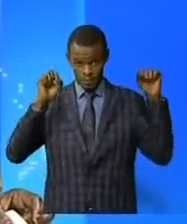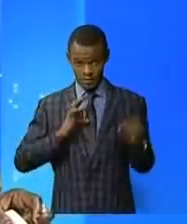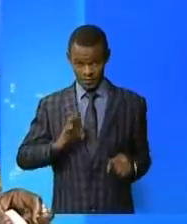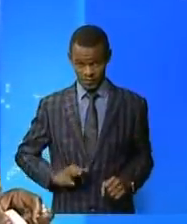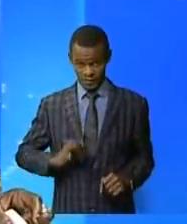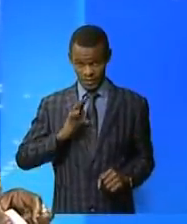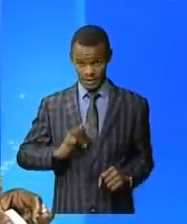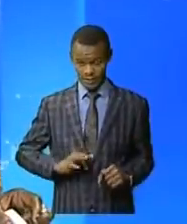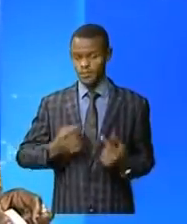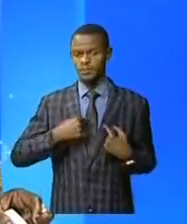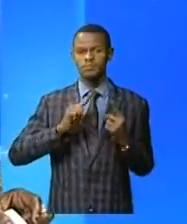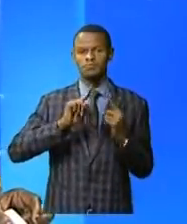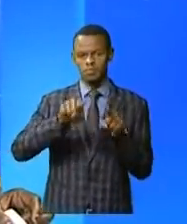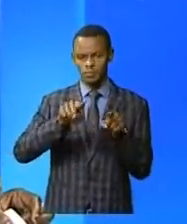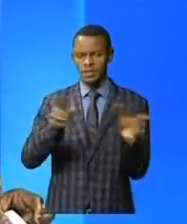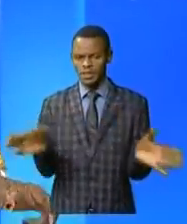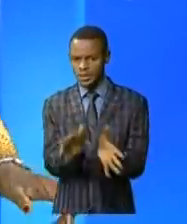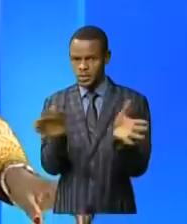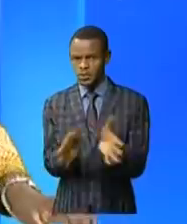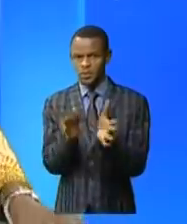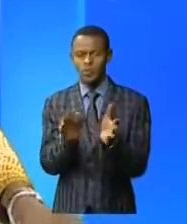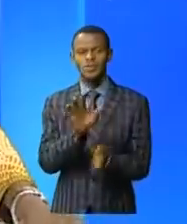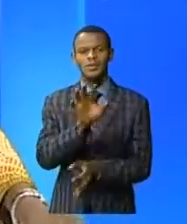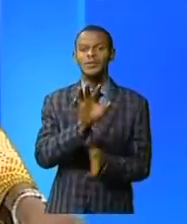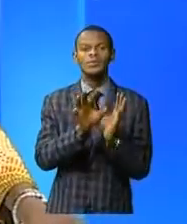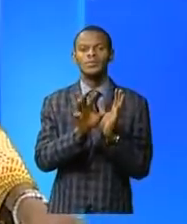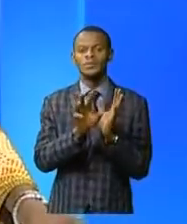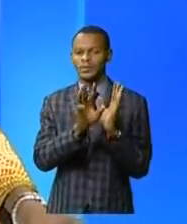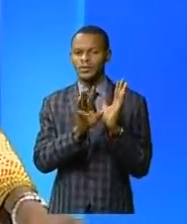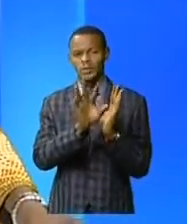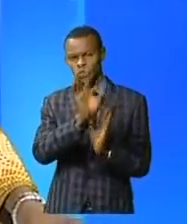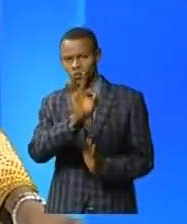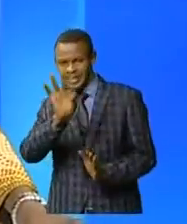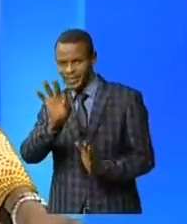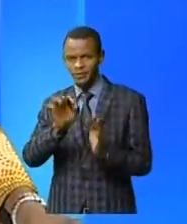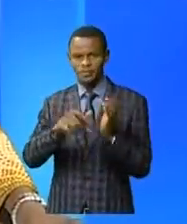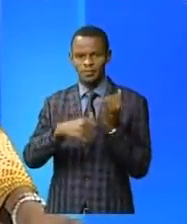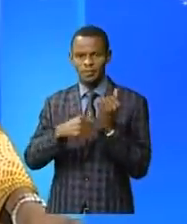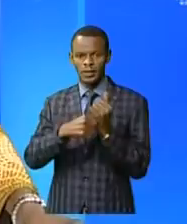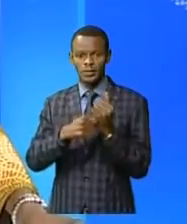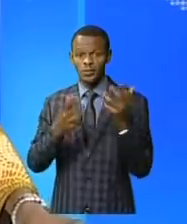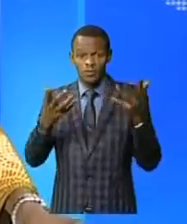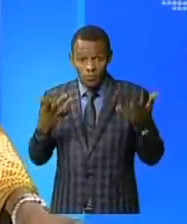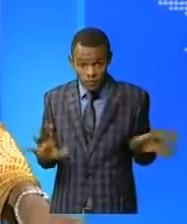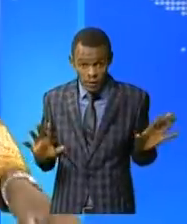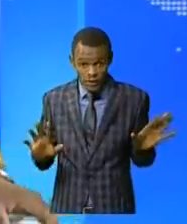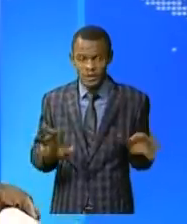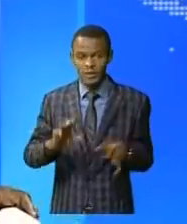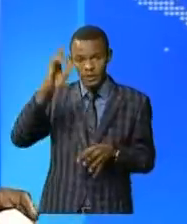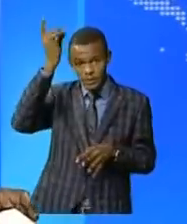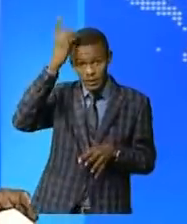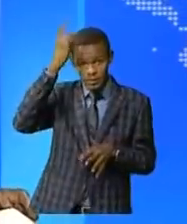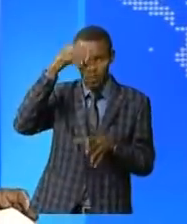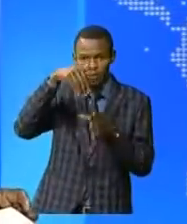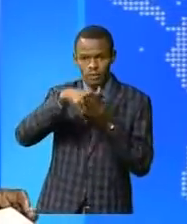Tshisekedi, a encouragé les 99 lauréats de la 6e promotion de l'École nationale d'administration au renouveau de l'administration